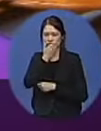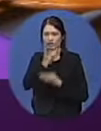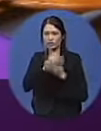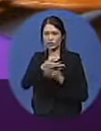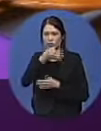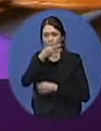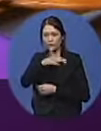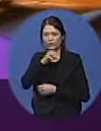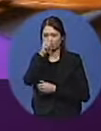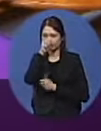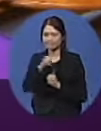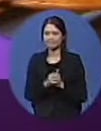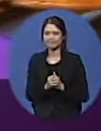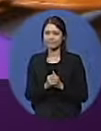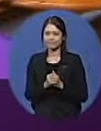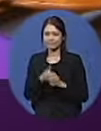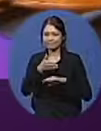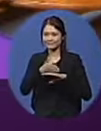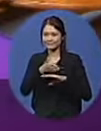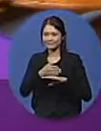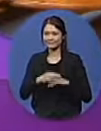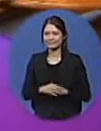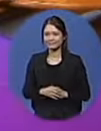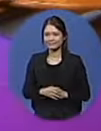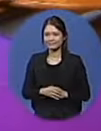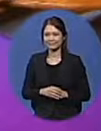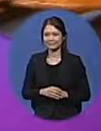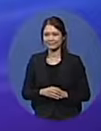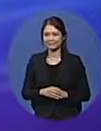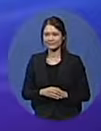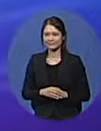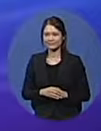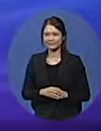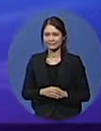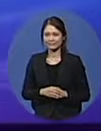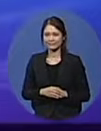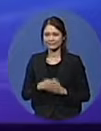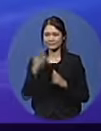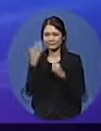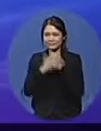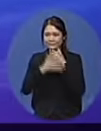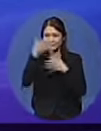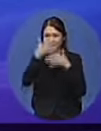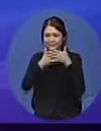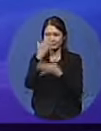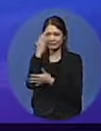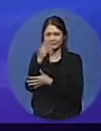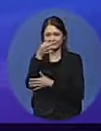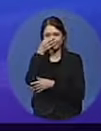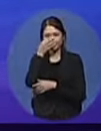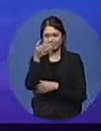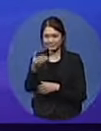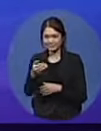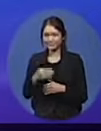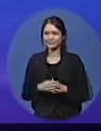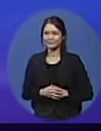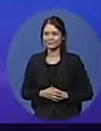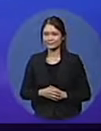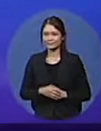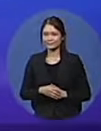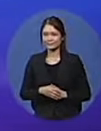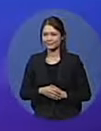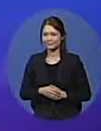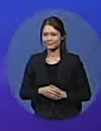하고 효과도 좋으니까요. 감사합니다. 이야기가 있는 시간 오늘의 영상 함께